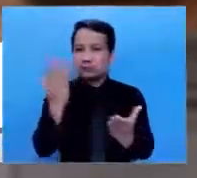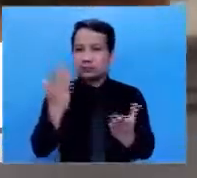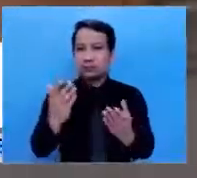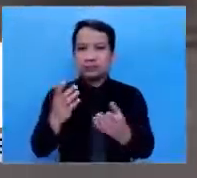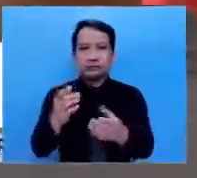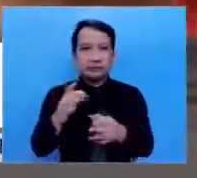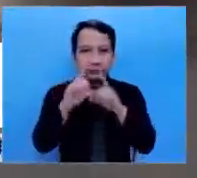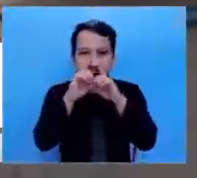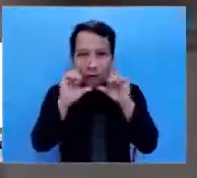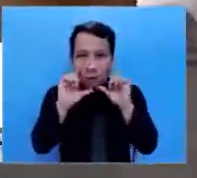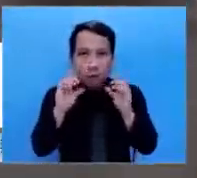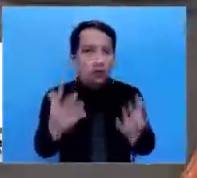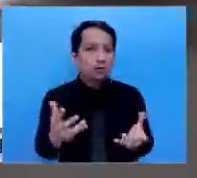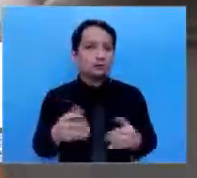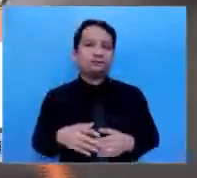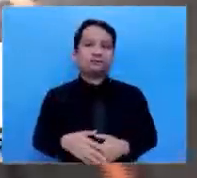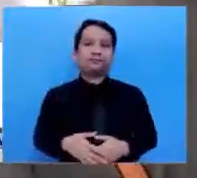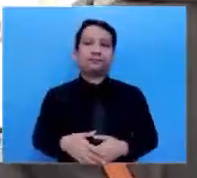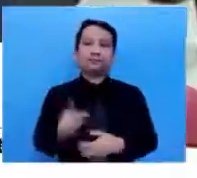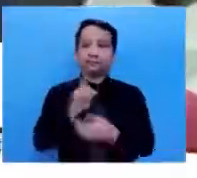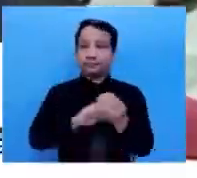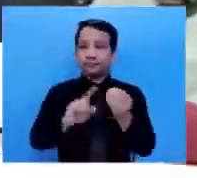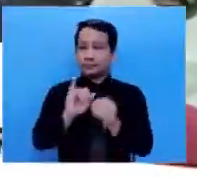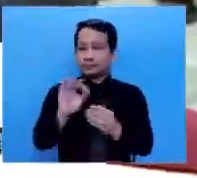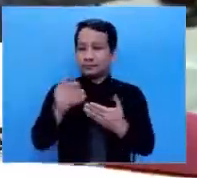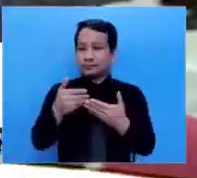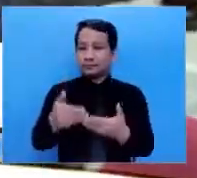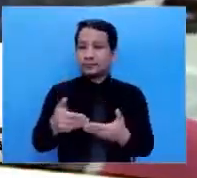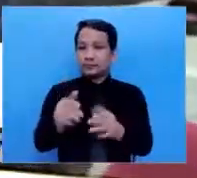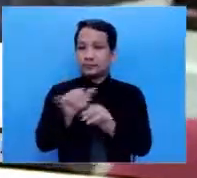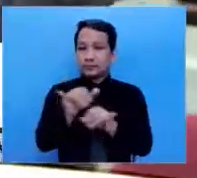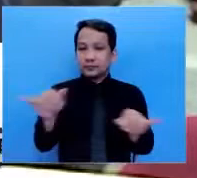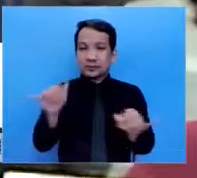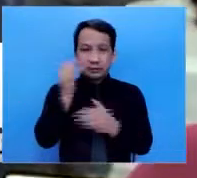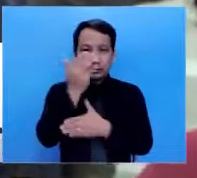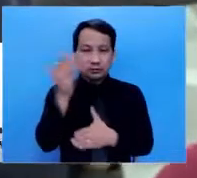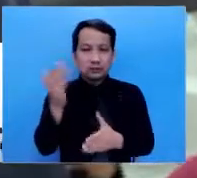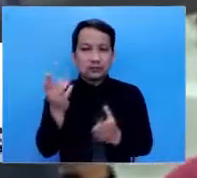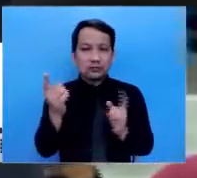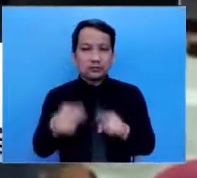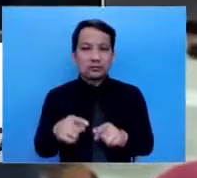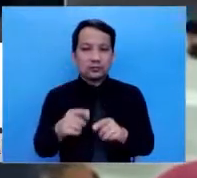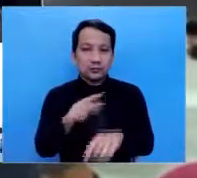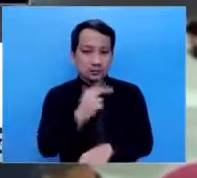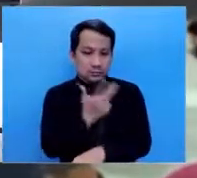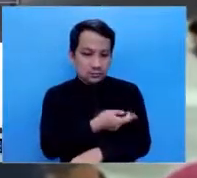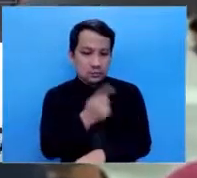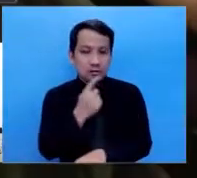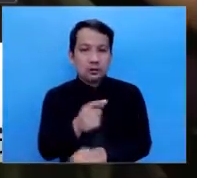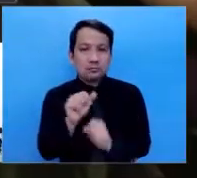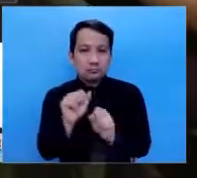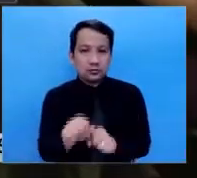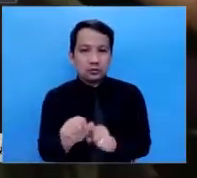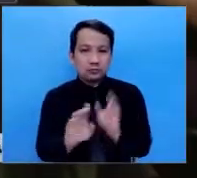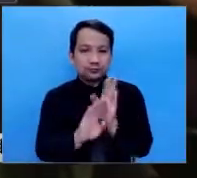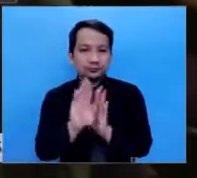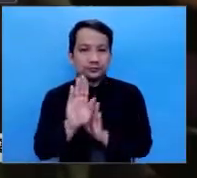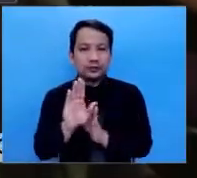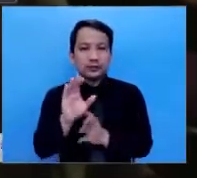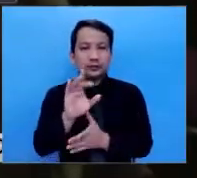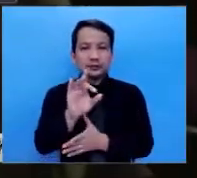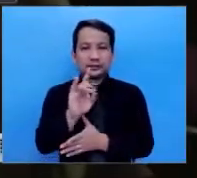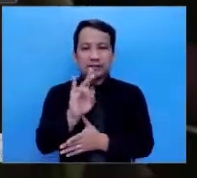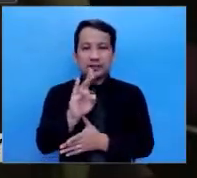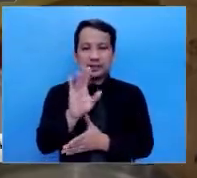face mask. Kapag nagpatuloy daw yan at sabayin pa, nakakaunti nagpapabooster shot, posibleng umabot sa mahigit 17,000